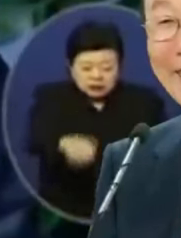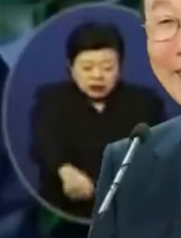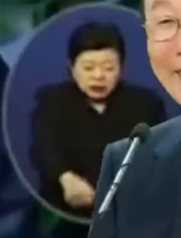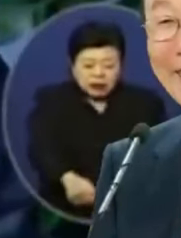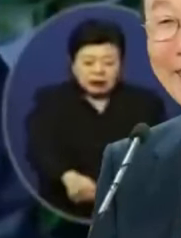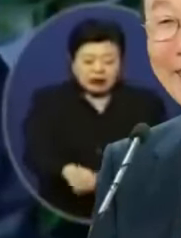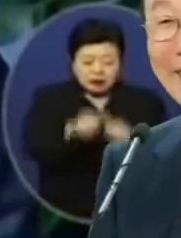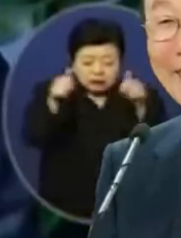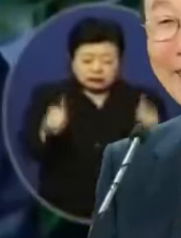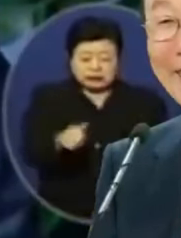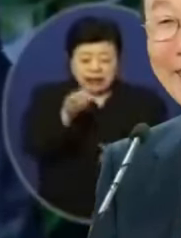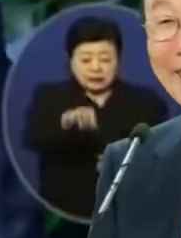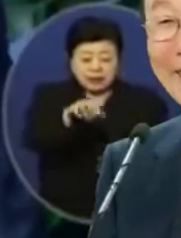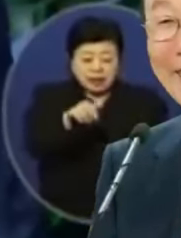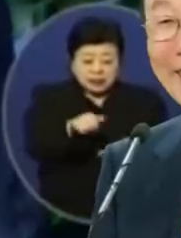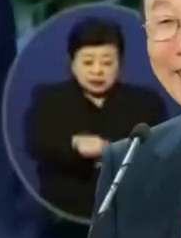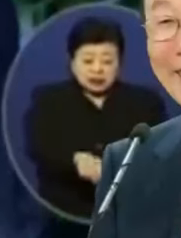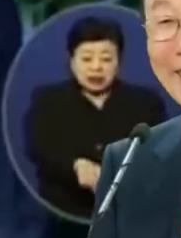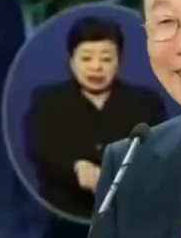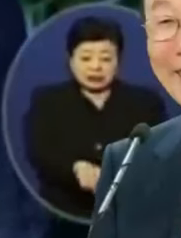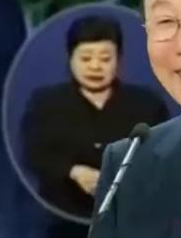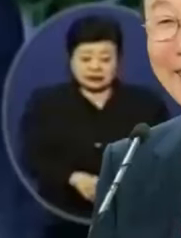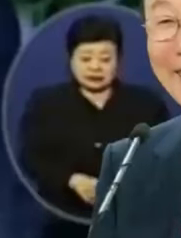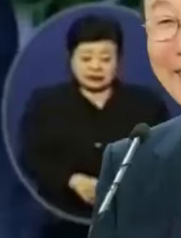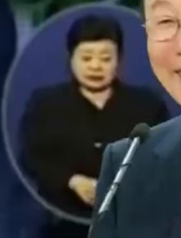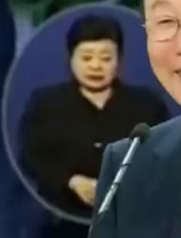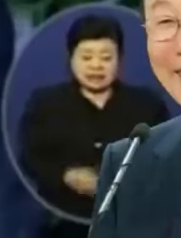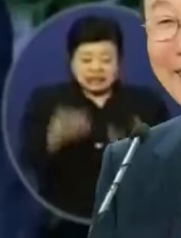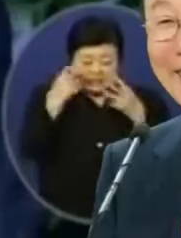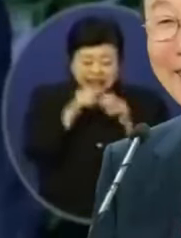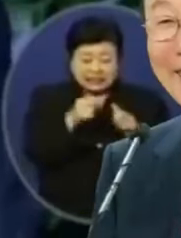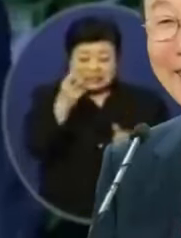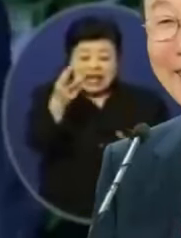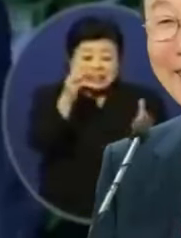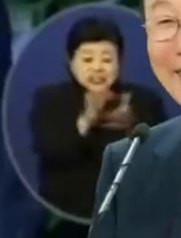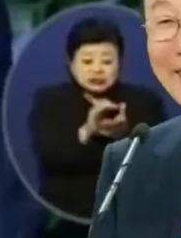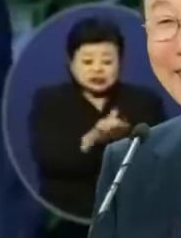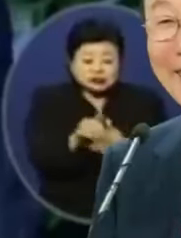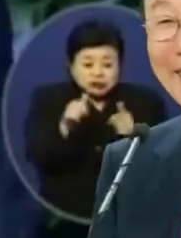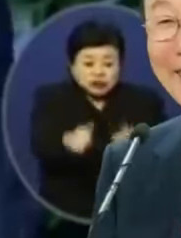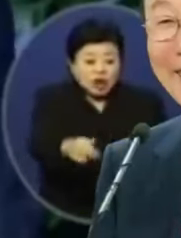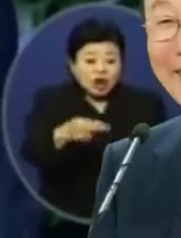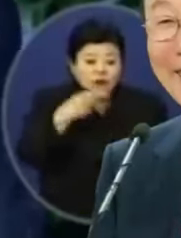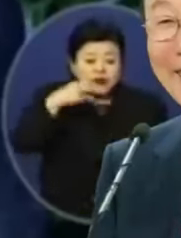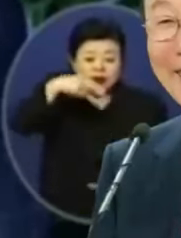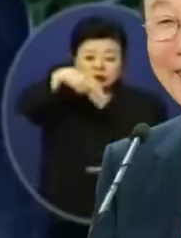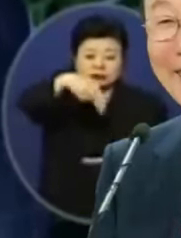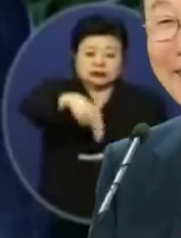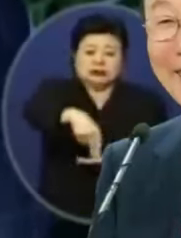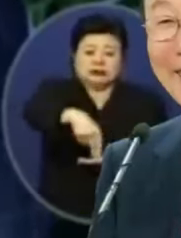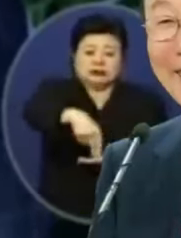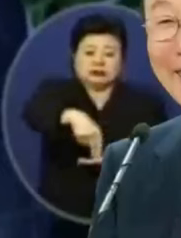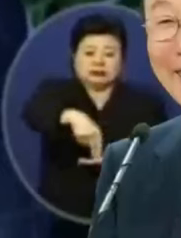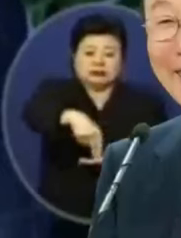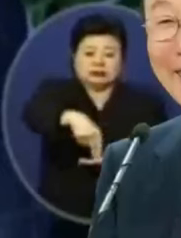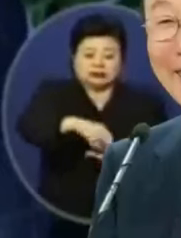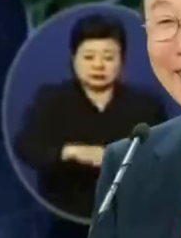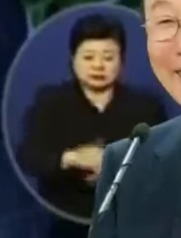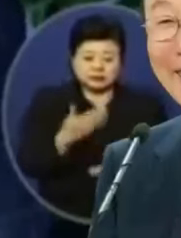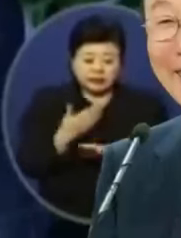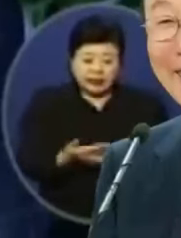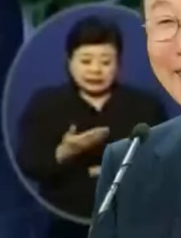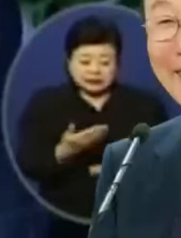앞에서 절을 하는데 스드락과 메삭과 아벳느고는 뿌듯이 서서 있습니다. 그러니